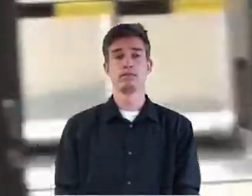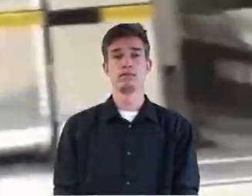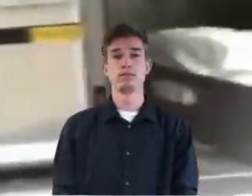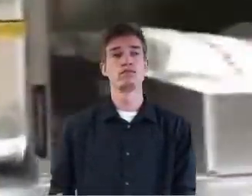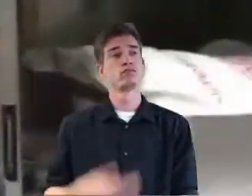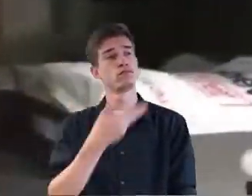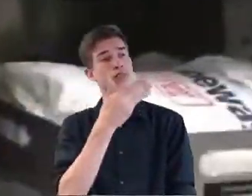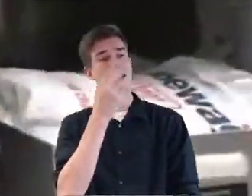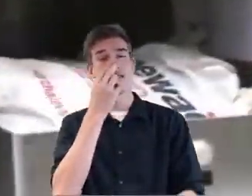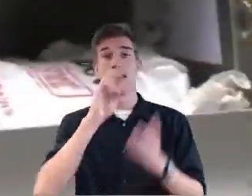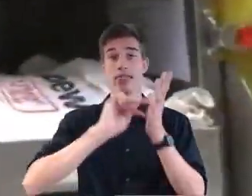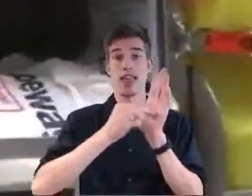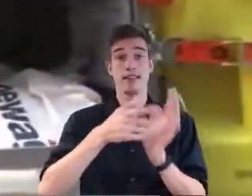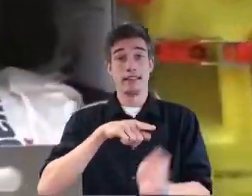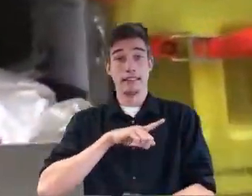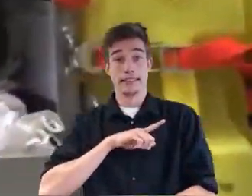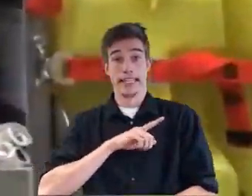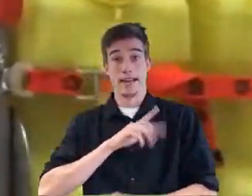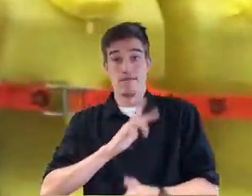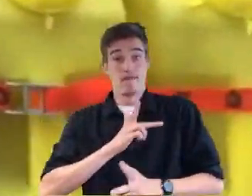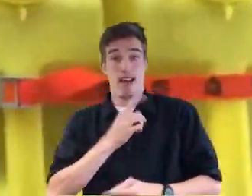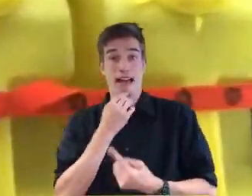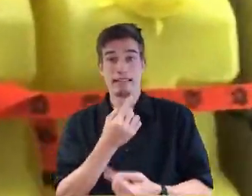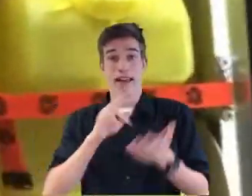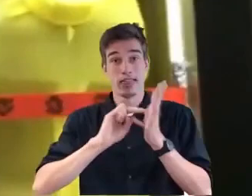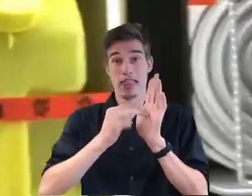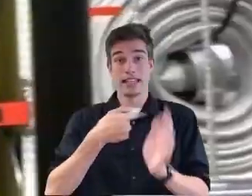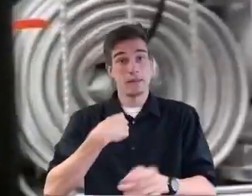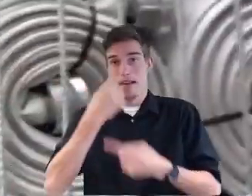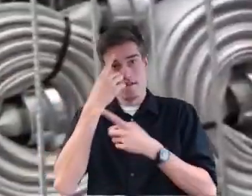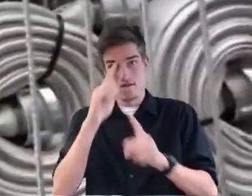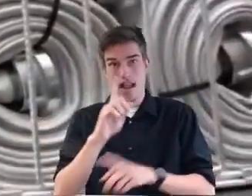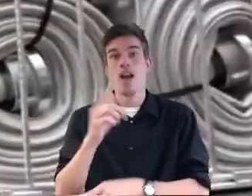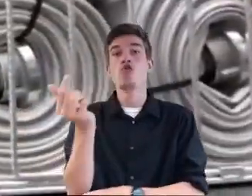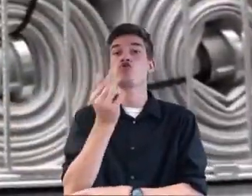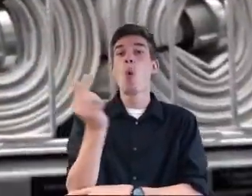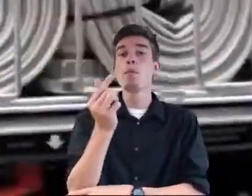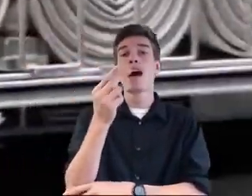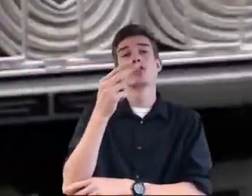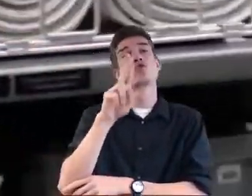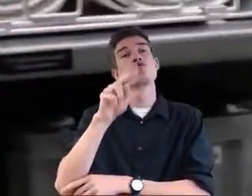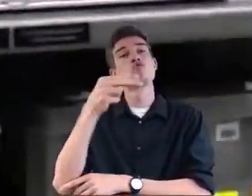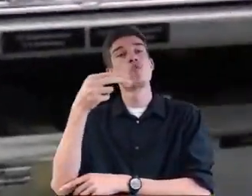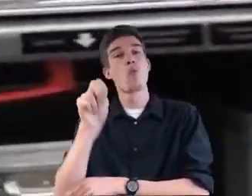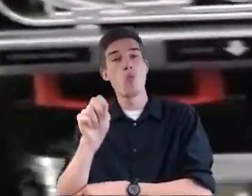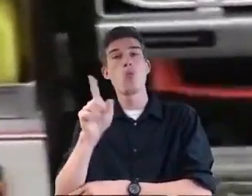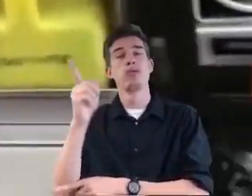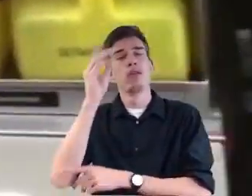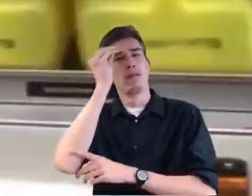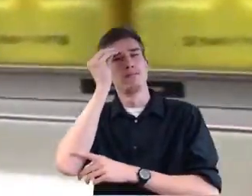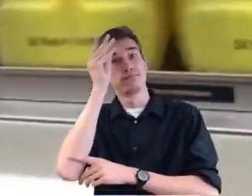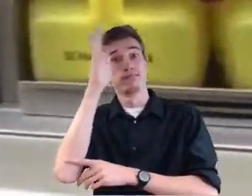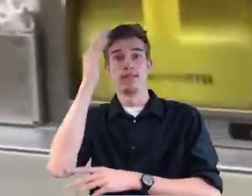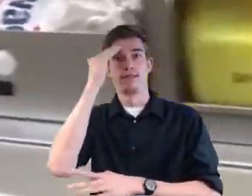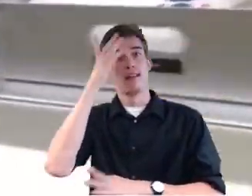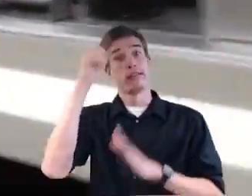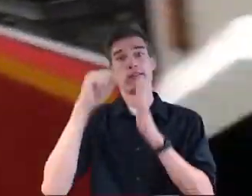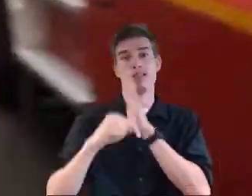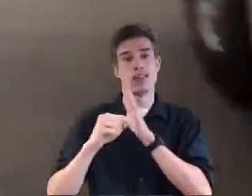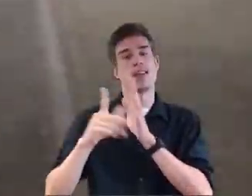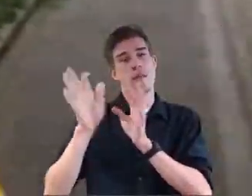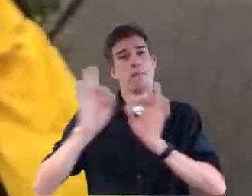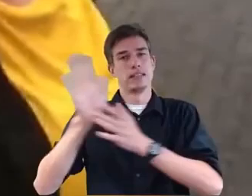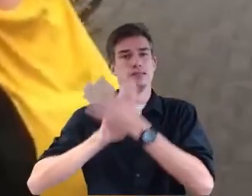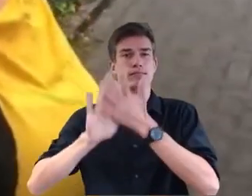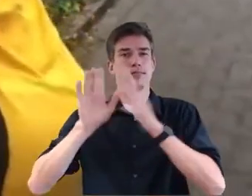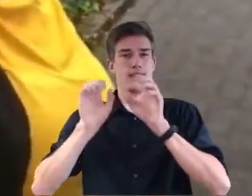bisschen die Technik. Ich bin da eher Laie. Da werden Thomas Kuhn und viele andere Experten sich natürlich viel, viel besser auskennen.